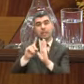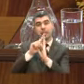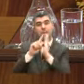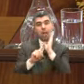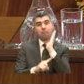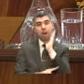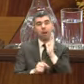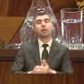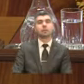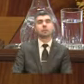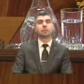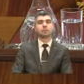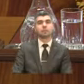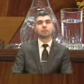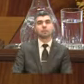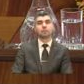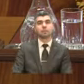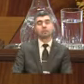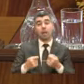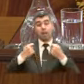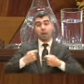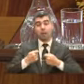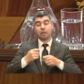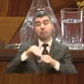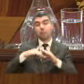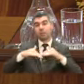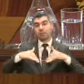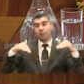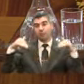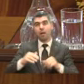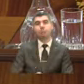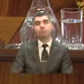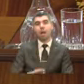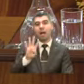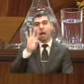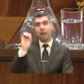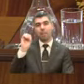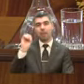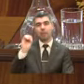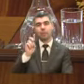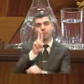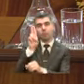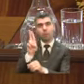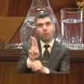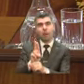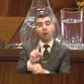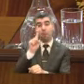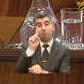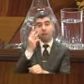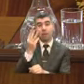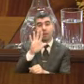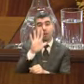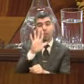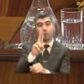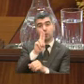أكتوبر 2019، توصلت رئاسة مجلس النواب ب 40 سؤالاً شفوياً، 153